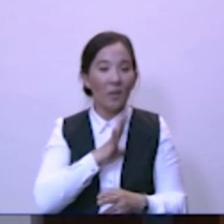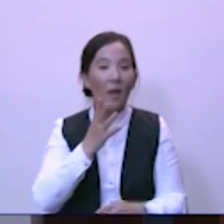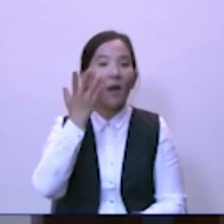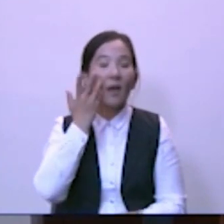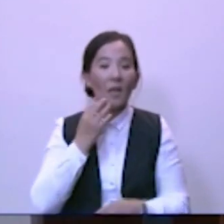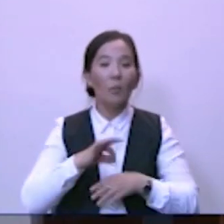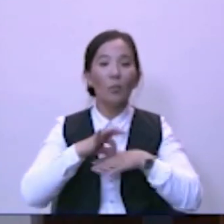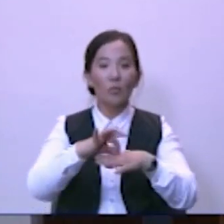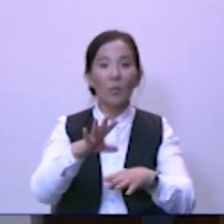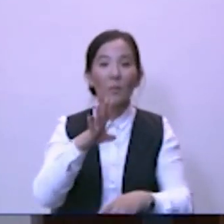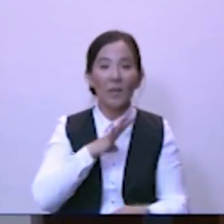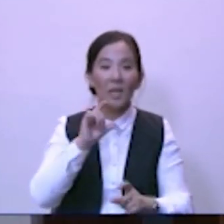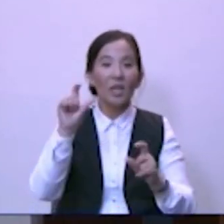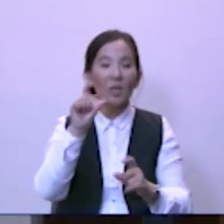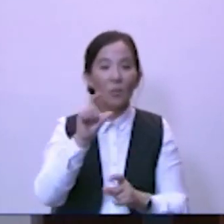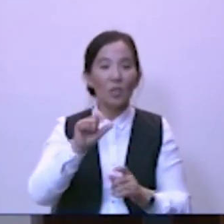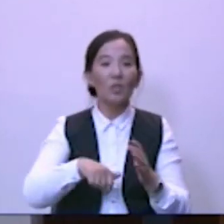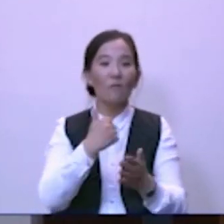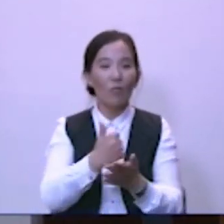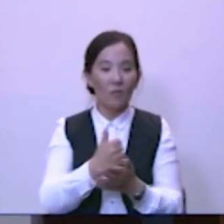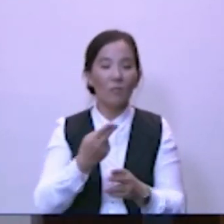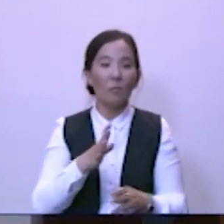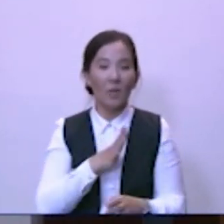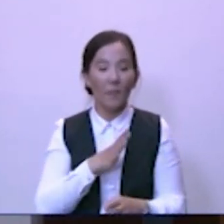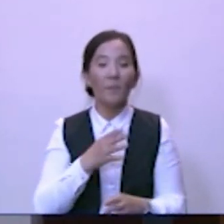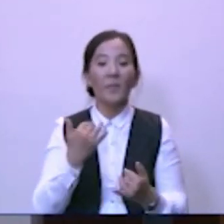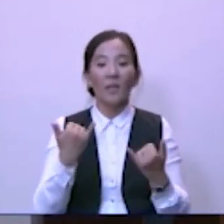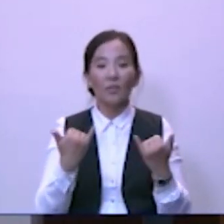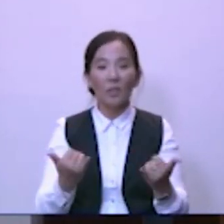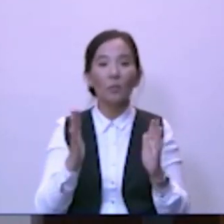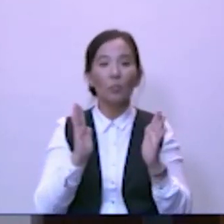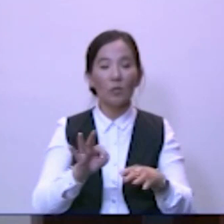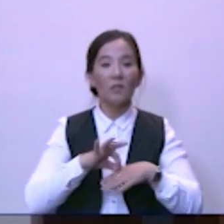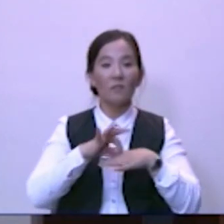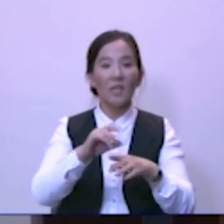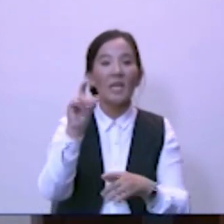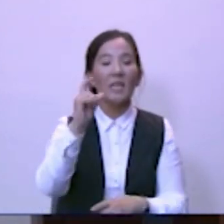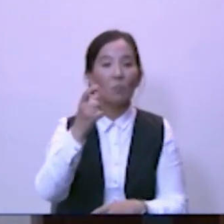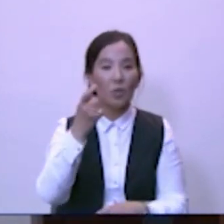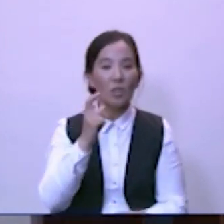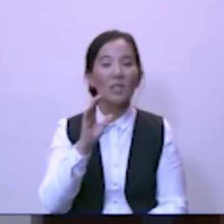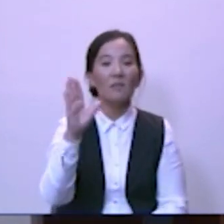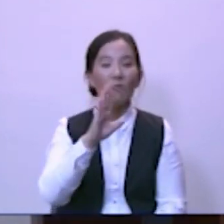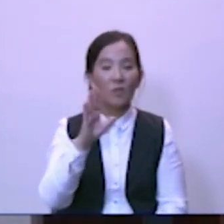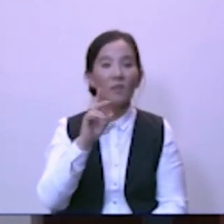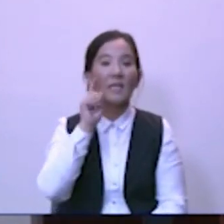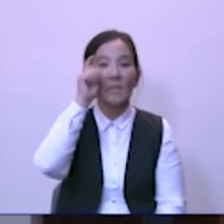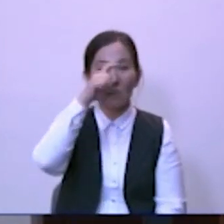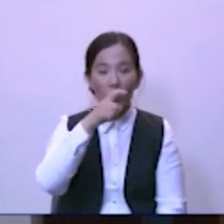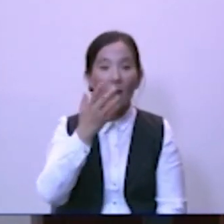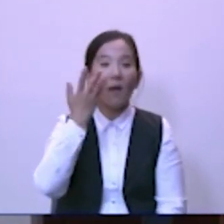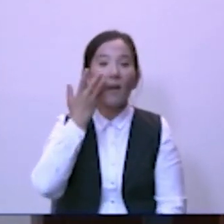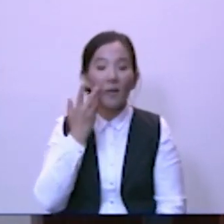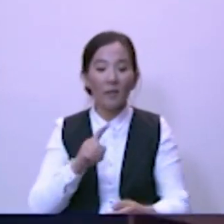химические свойства оснований давайте разберем химические свойства кислот при взаимодействие